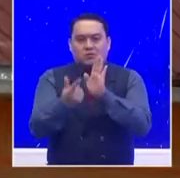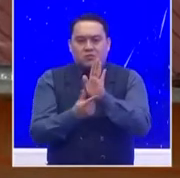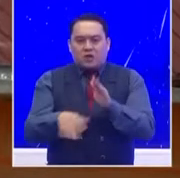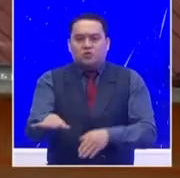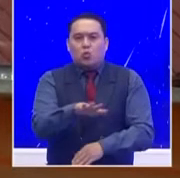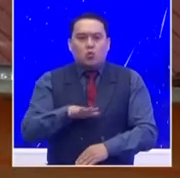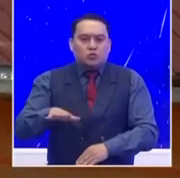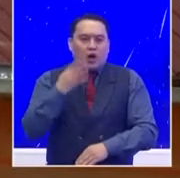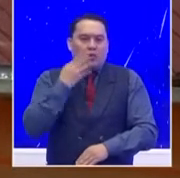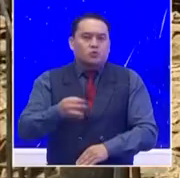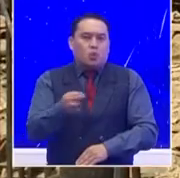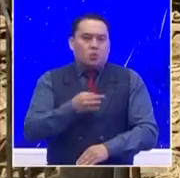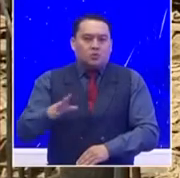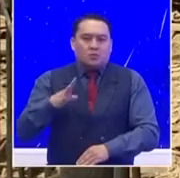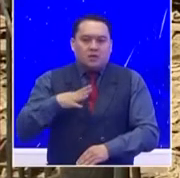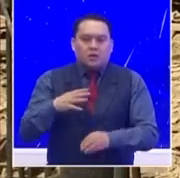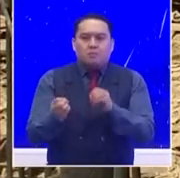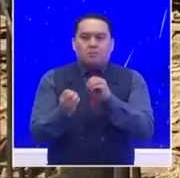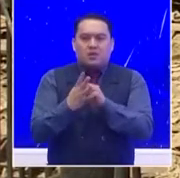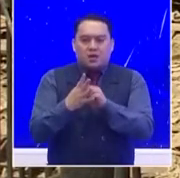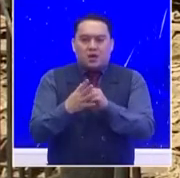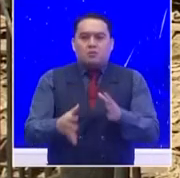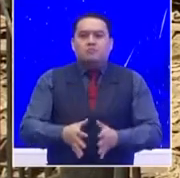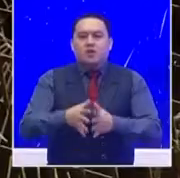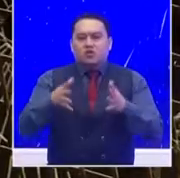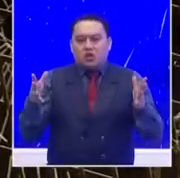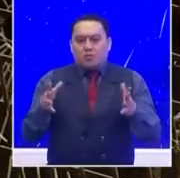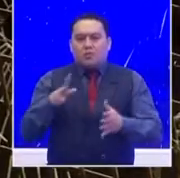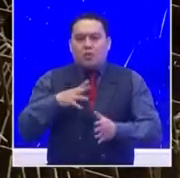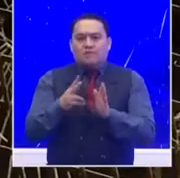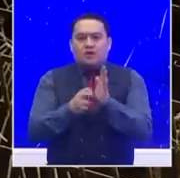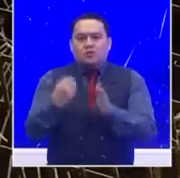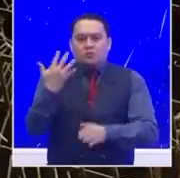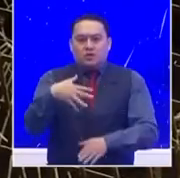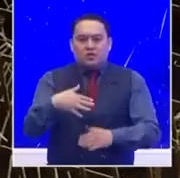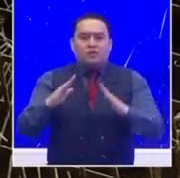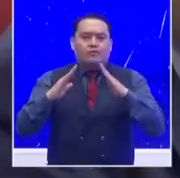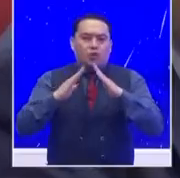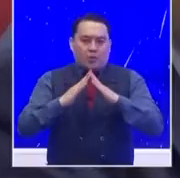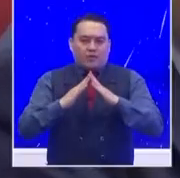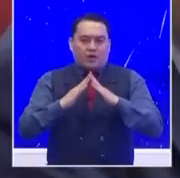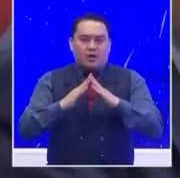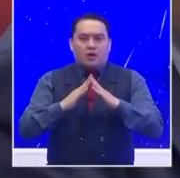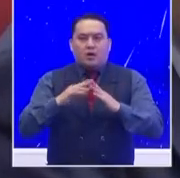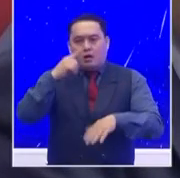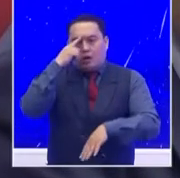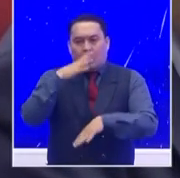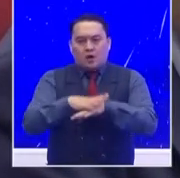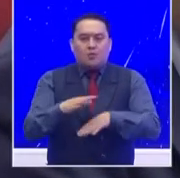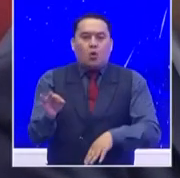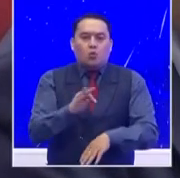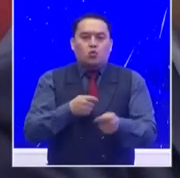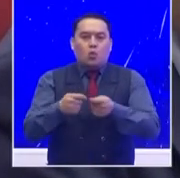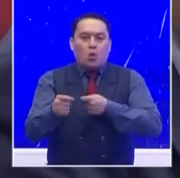участков алматинской области достался один из самых больших где более 850 жилых домов по словам для зато тур нашего